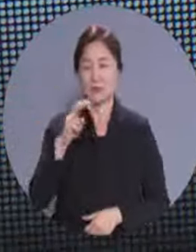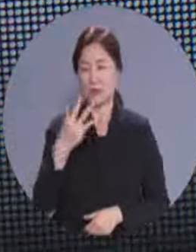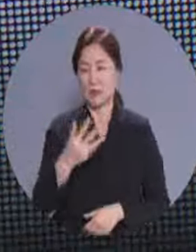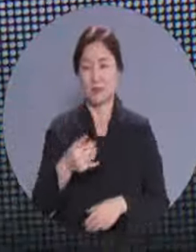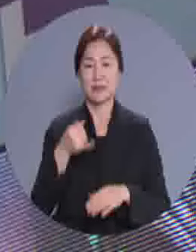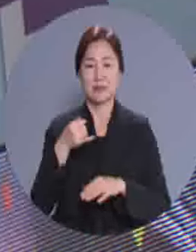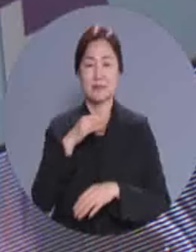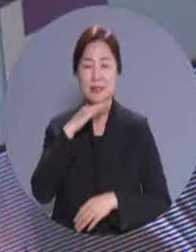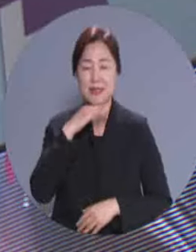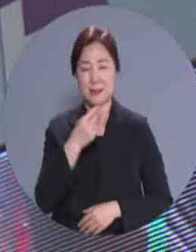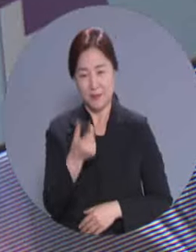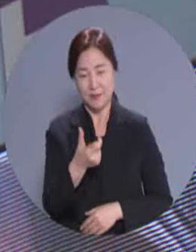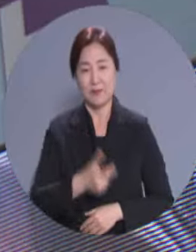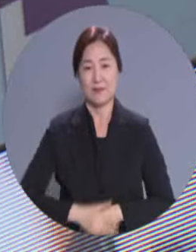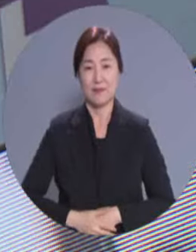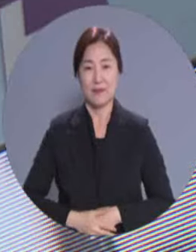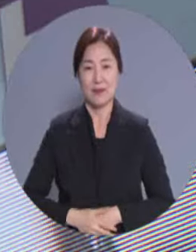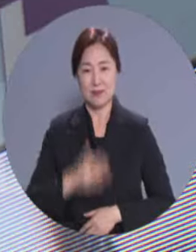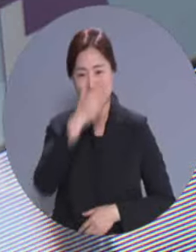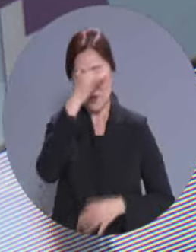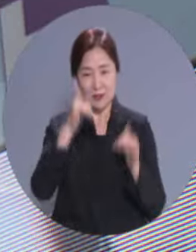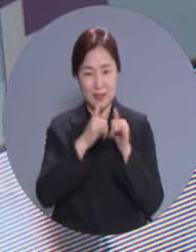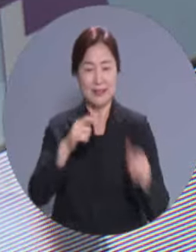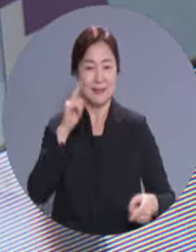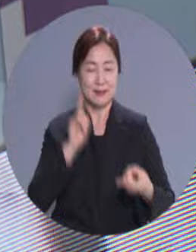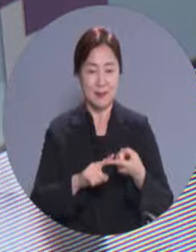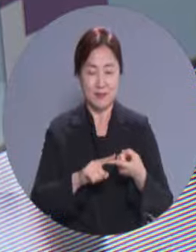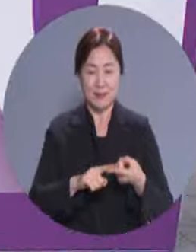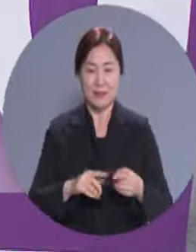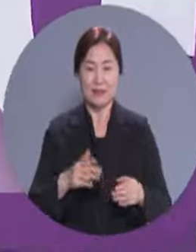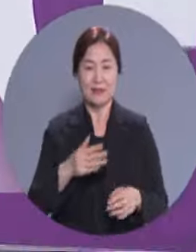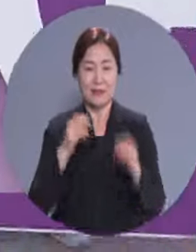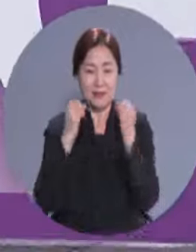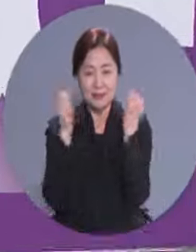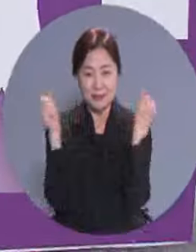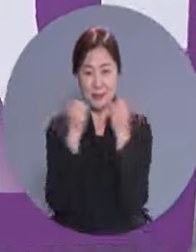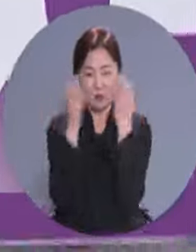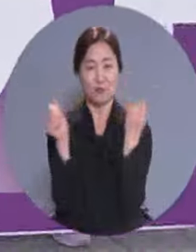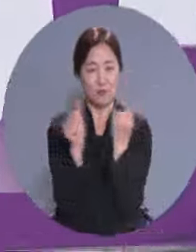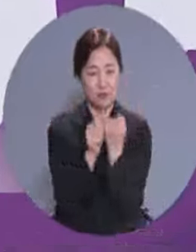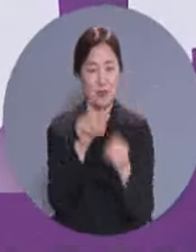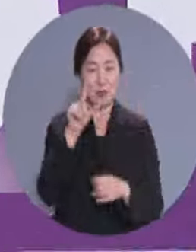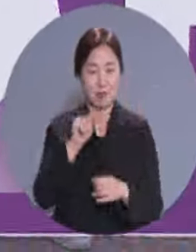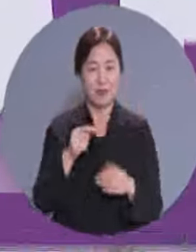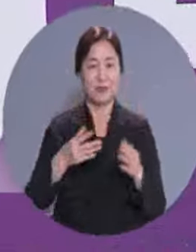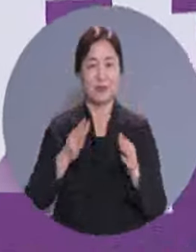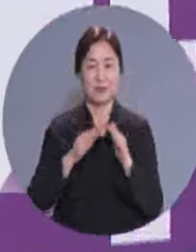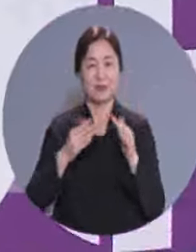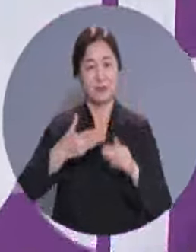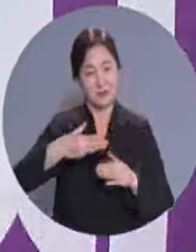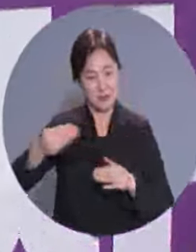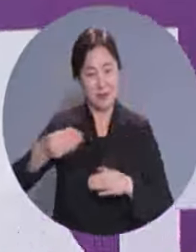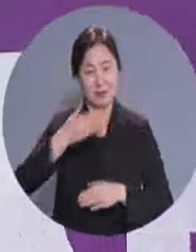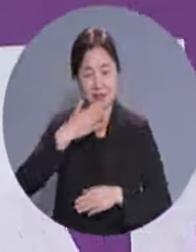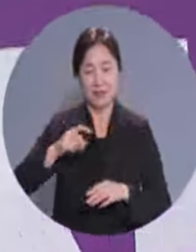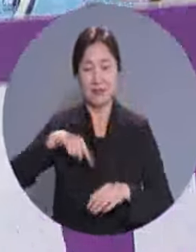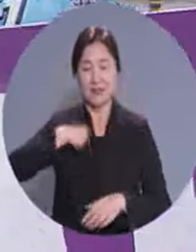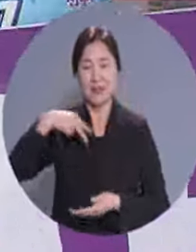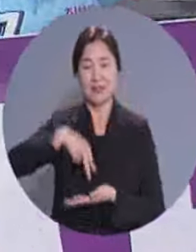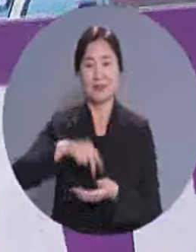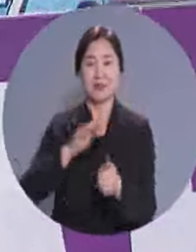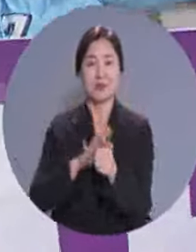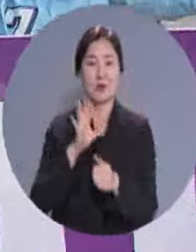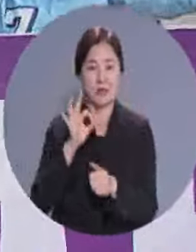출마자입니다. 청년 정치인답게 신혼부부에게 10,000원 임대주택을 공급하고 청년들에게 자립지원금을